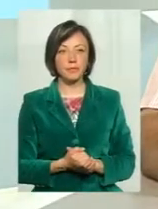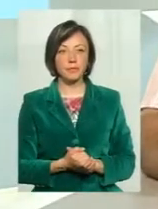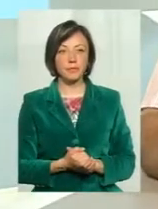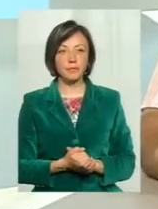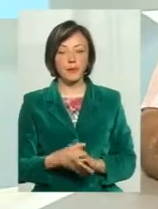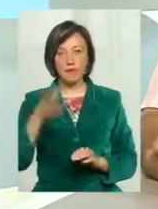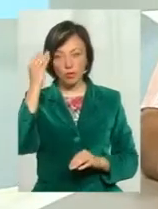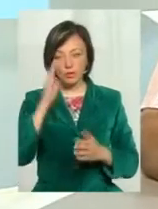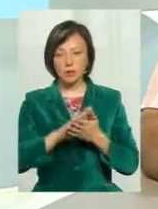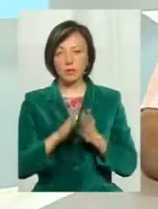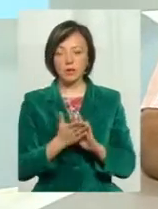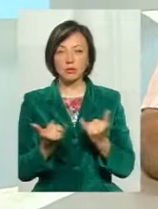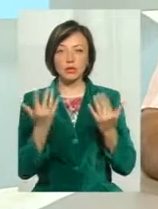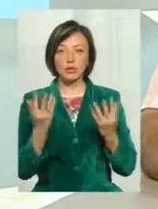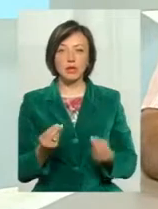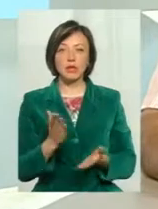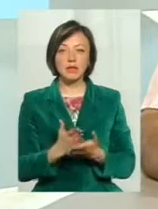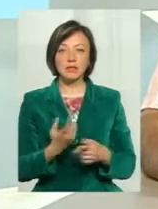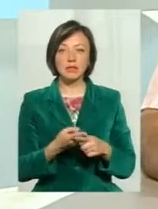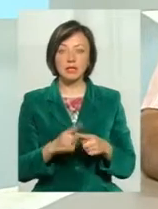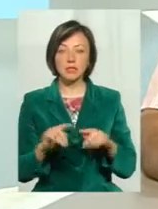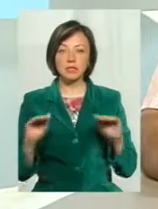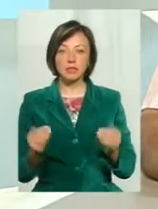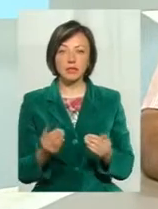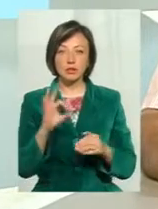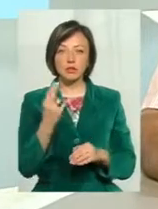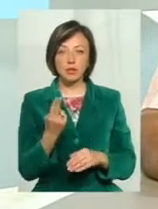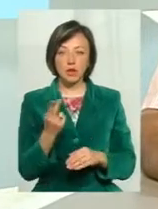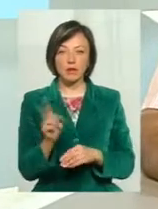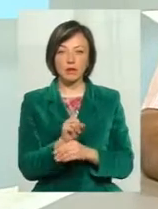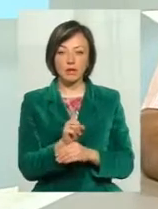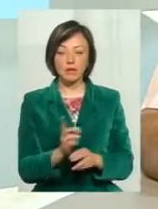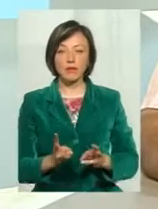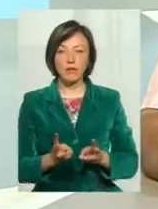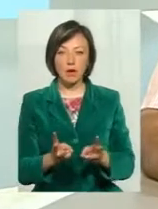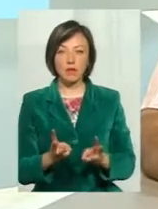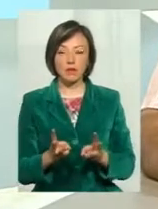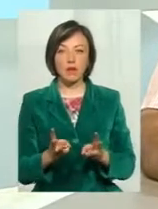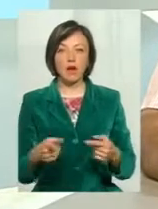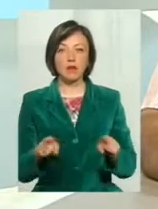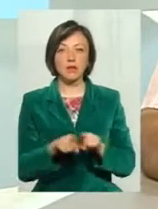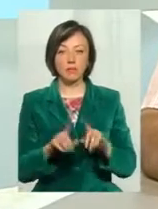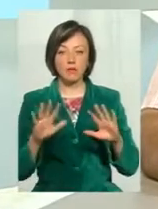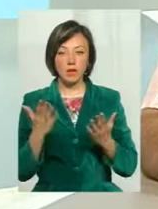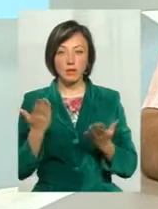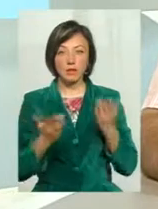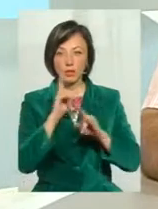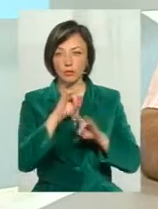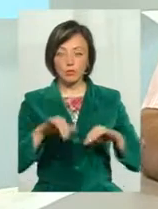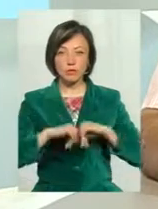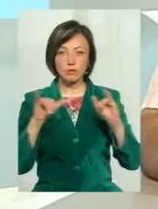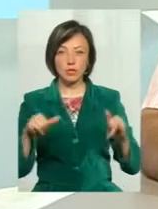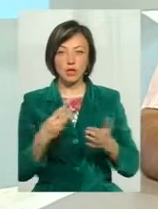так, ту ситуацію, яка на сьогоднішній день є, це зменшення соціального нормативу на опалення, а також у разі, якщо не будуть